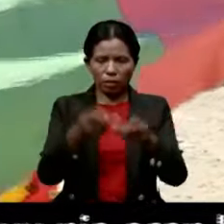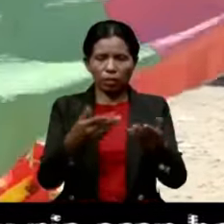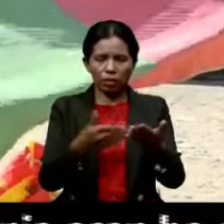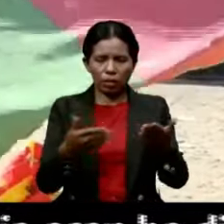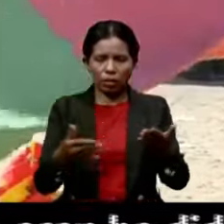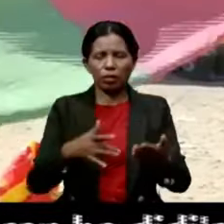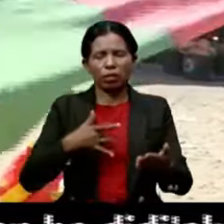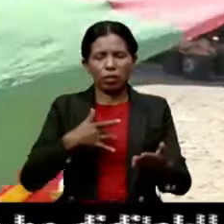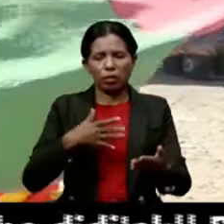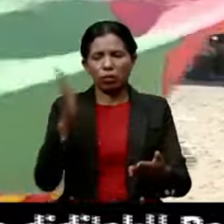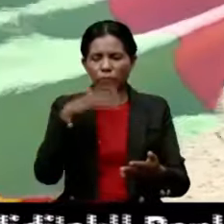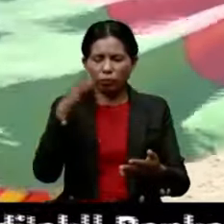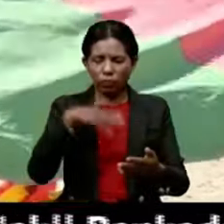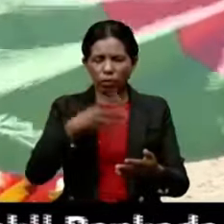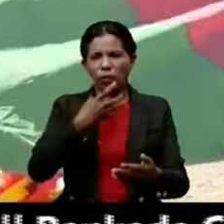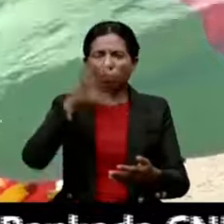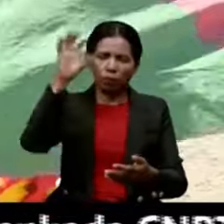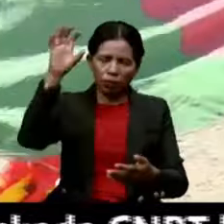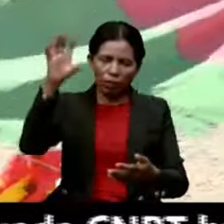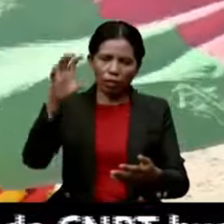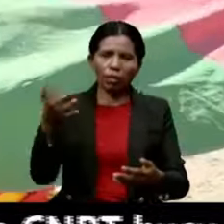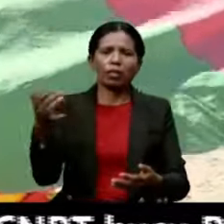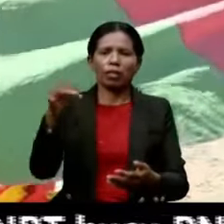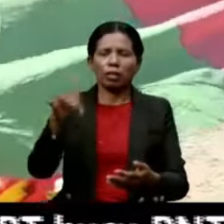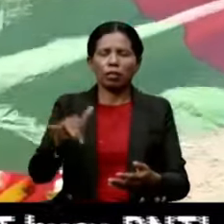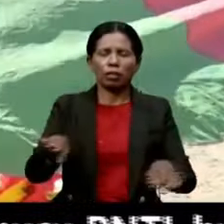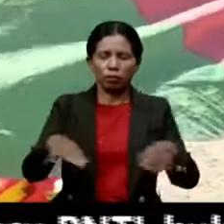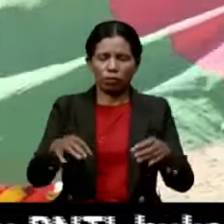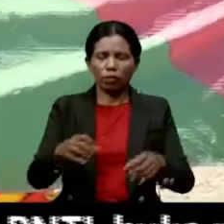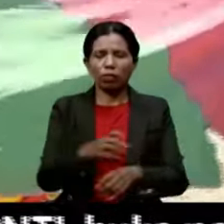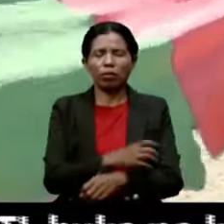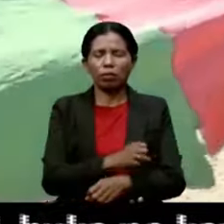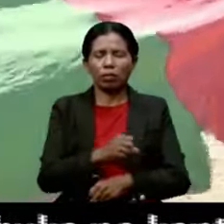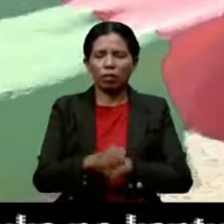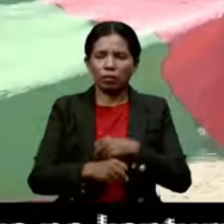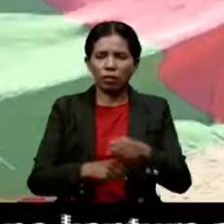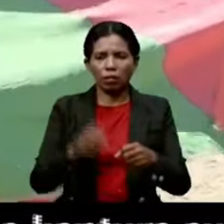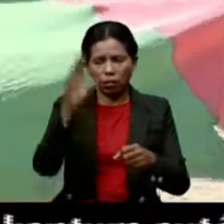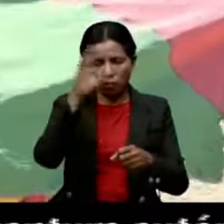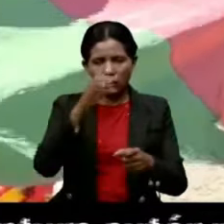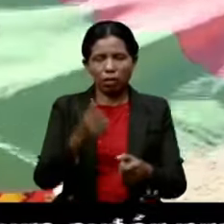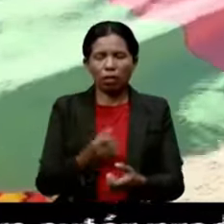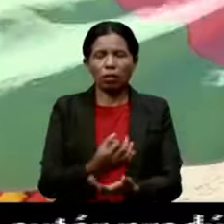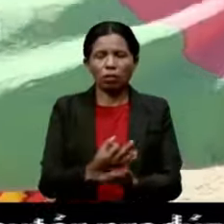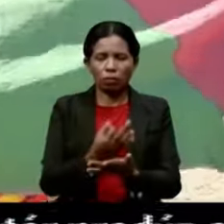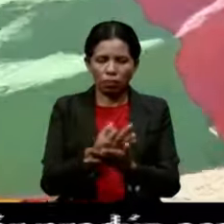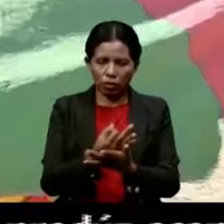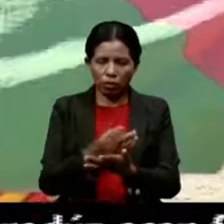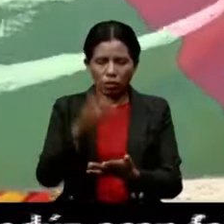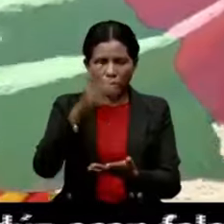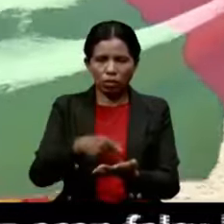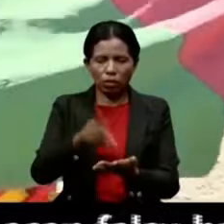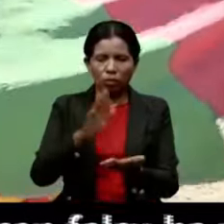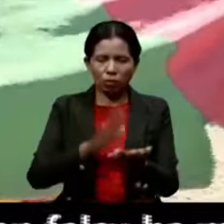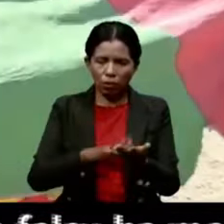rai rahun, a lor manas, Ebe sira skor soan tamba sira buko asan lo di selu basir neon wan bai skola ne sira